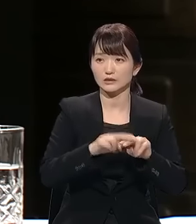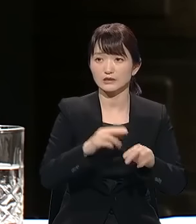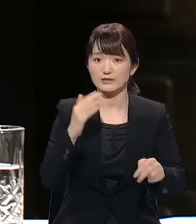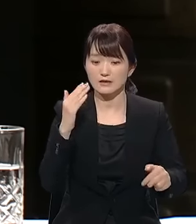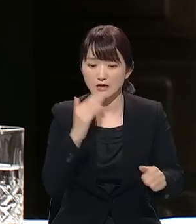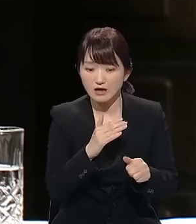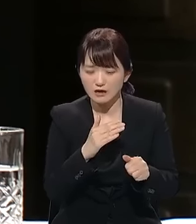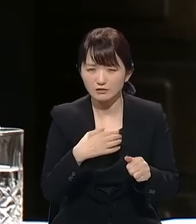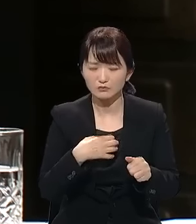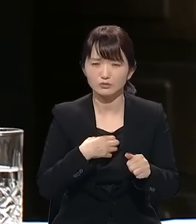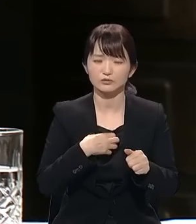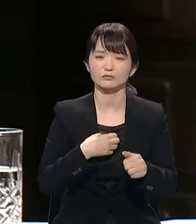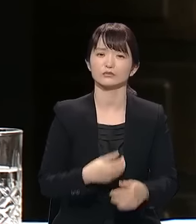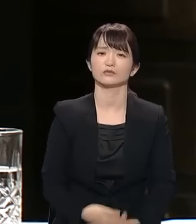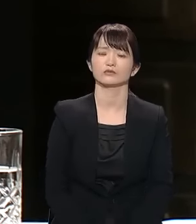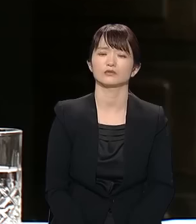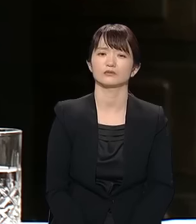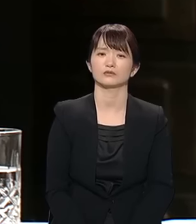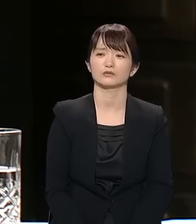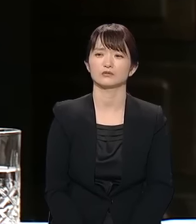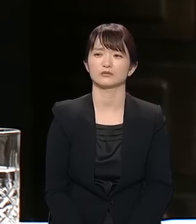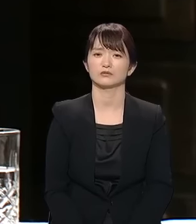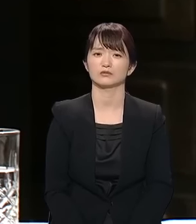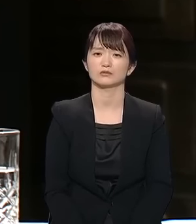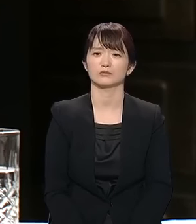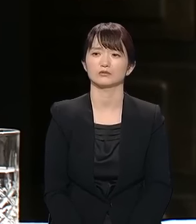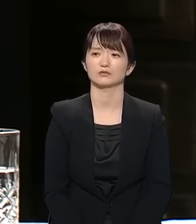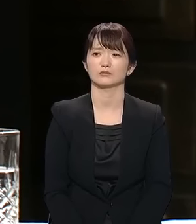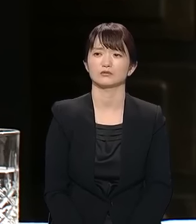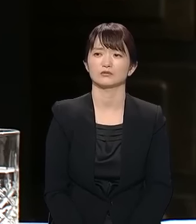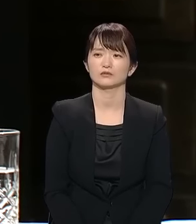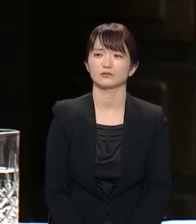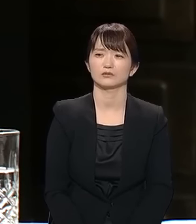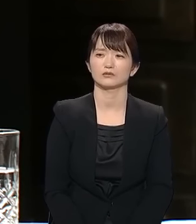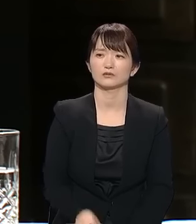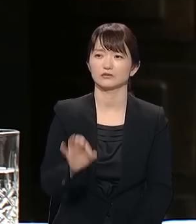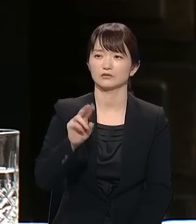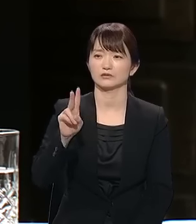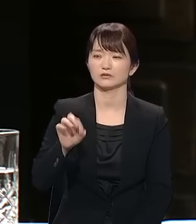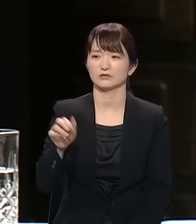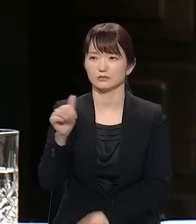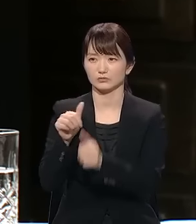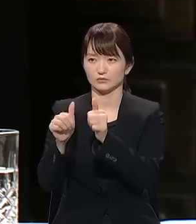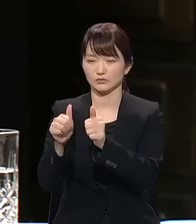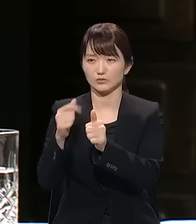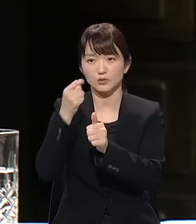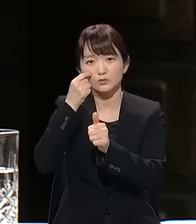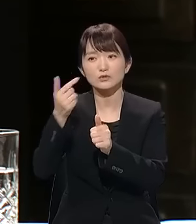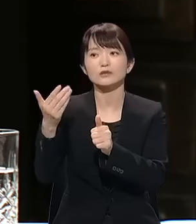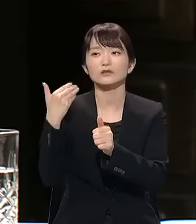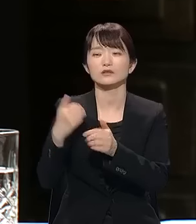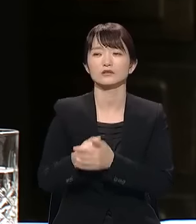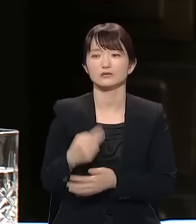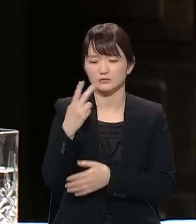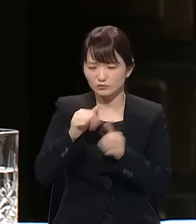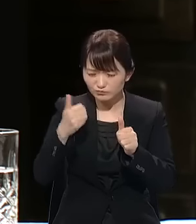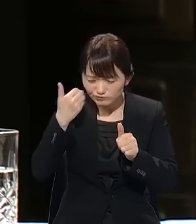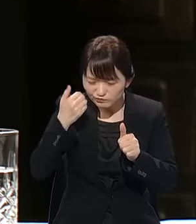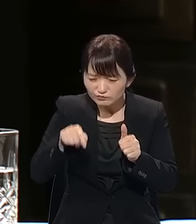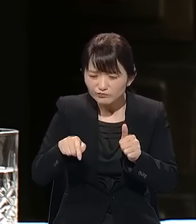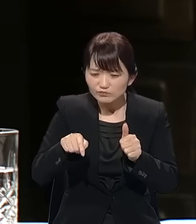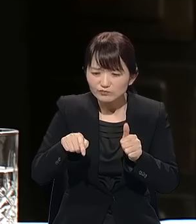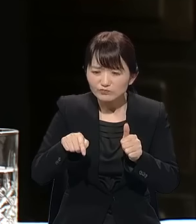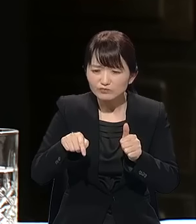될 위기였죠 그 양지열 변호사님의 방송에서도 6개월 전에 검사님 누군지 몰라도